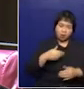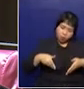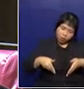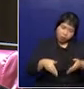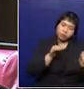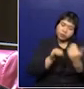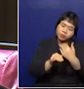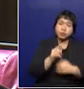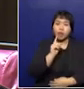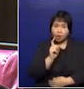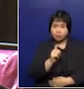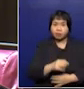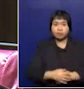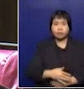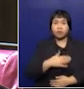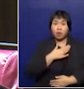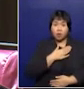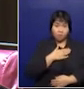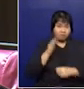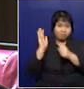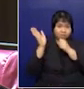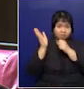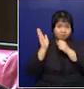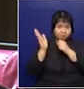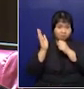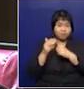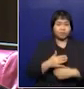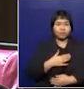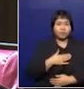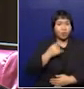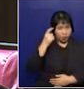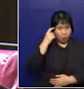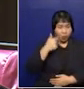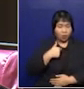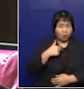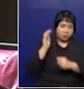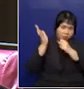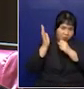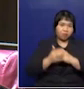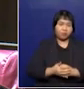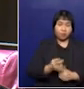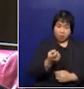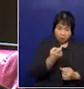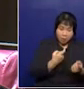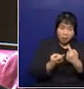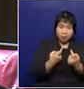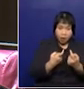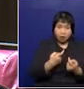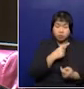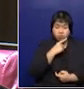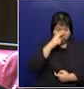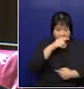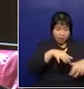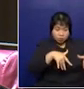เขาผมถามว่านี่ผมจะได้อภิปรายผมคาดว่าผมจะได้อภิปรายคุณมีคำถามอะไรที่เป็นคนไทยแล้ว